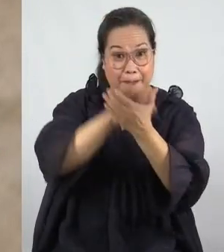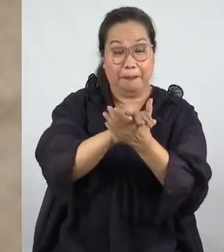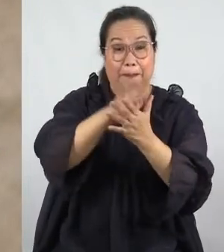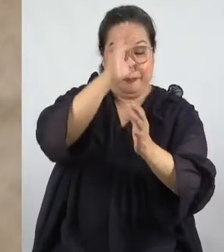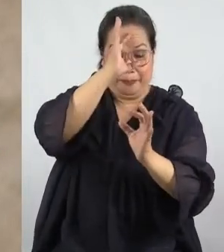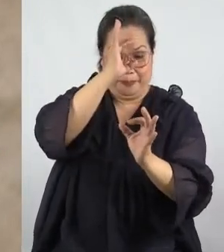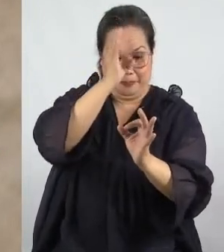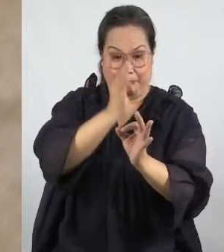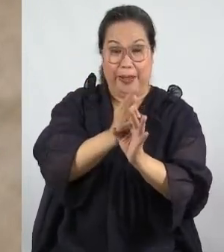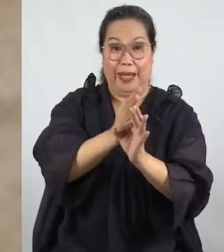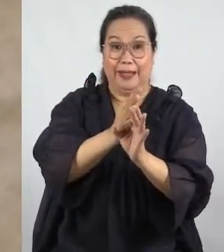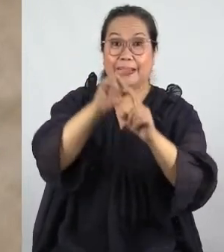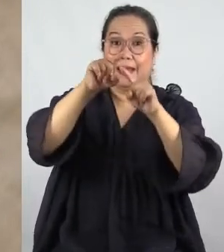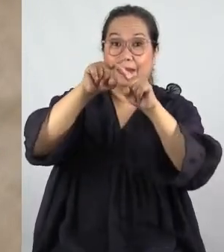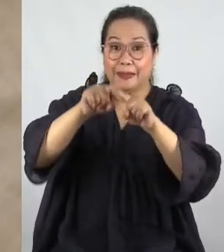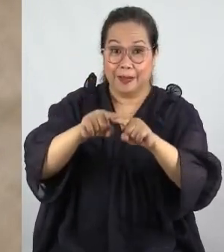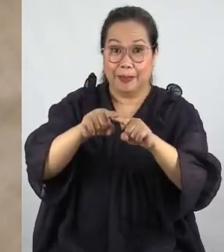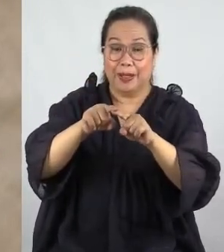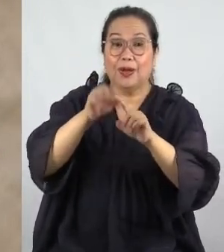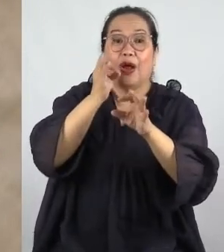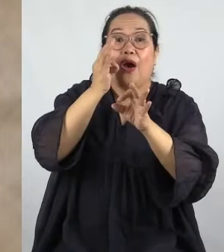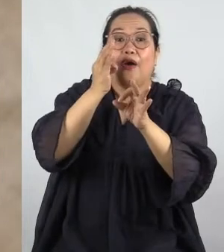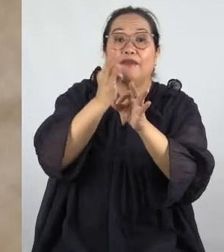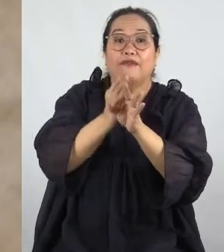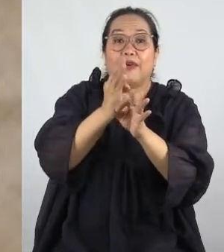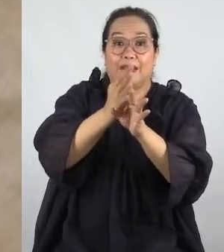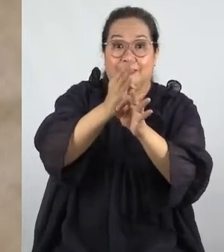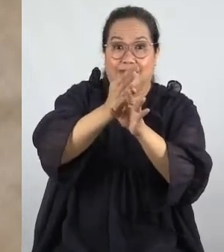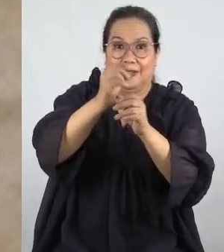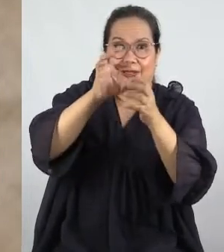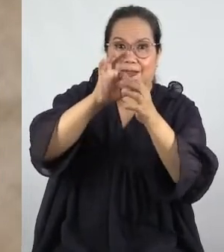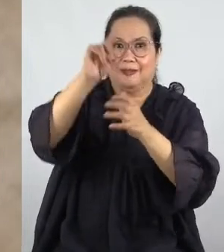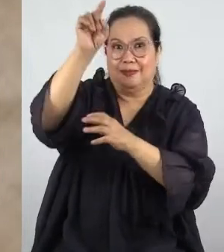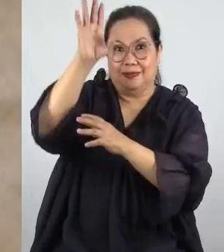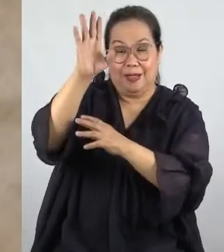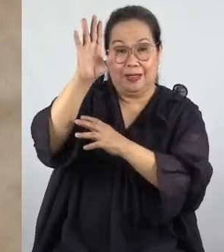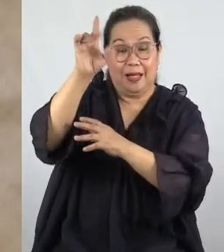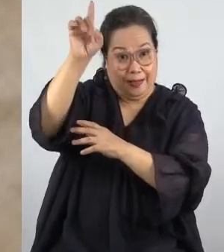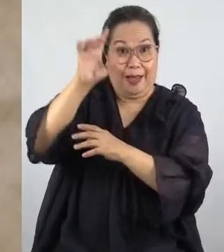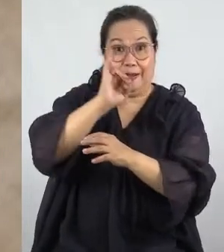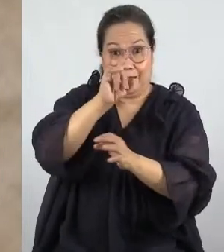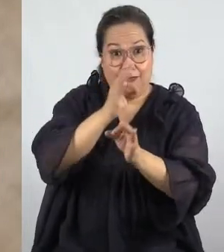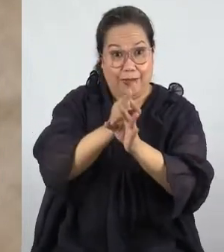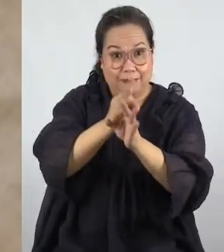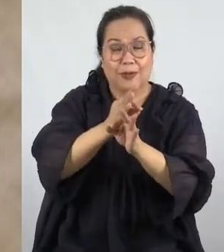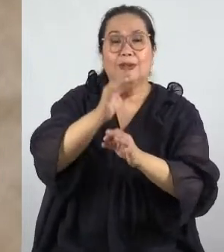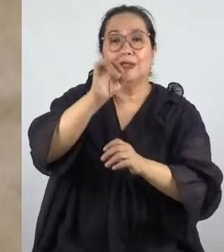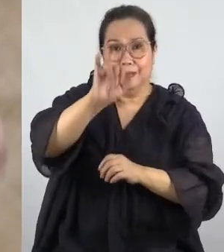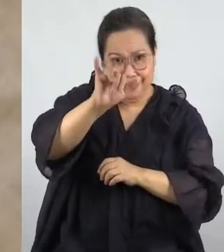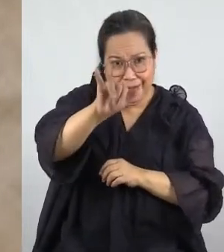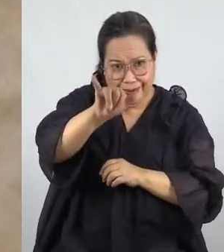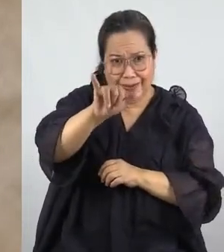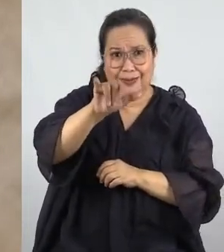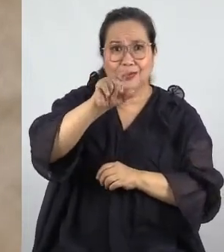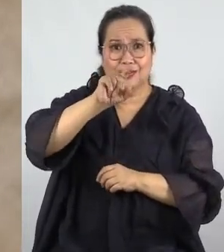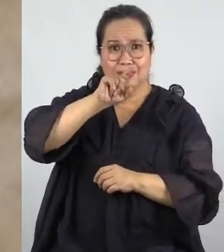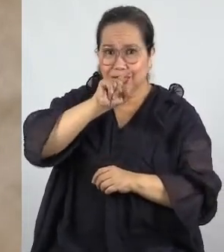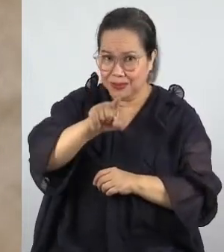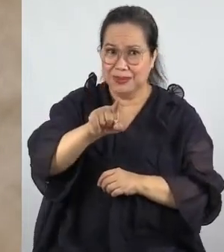nakasandig sa katapatan ng ating Diyos. Siya ba ay tapat? Siya ay tapat sa atin, hindi po